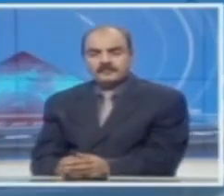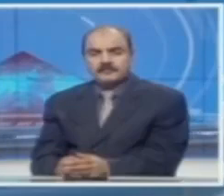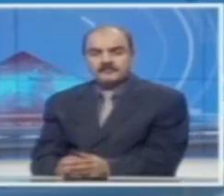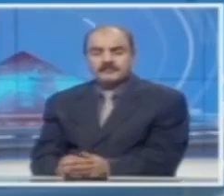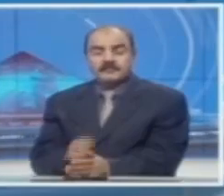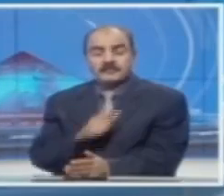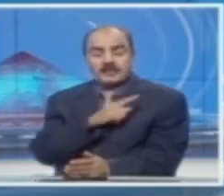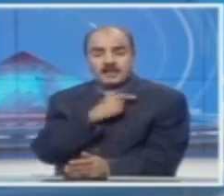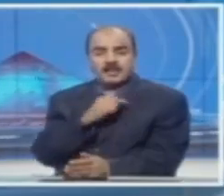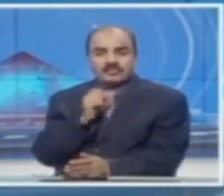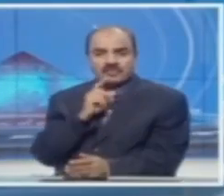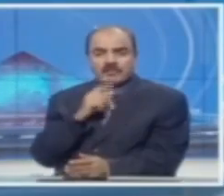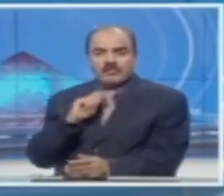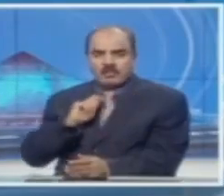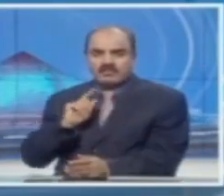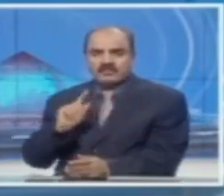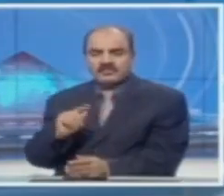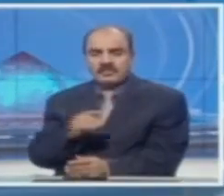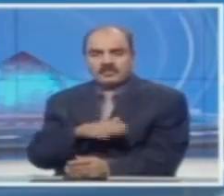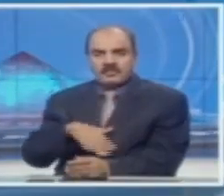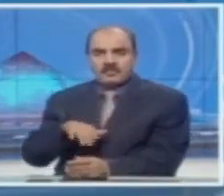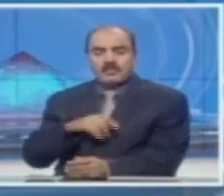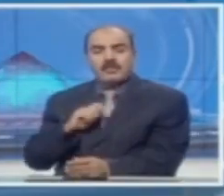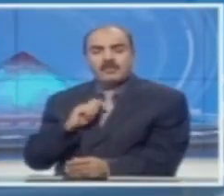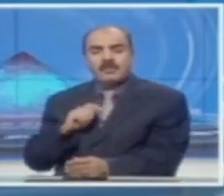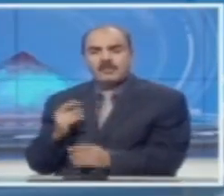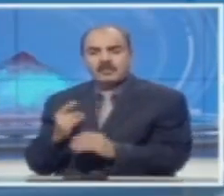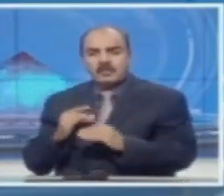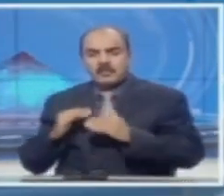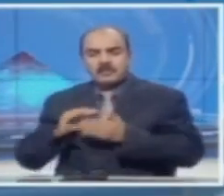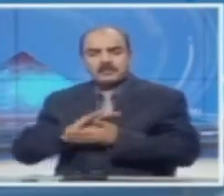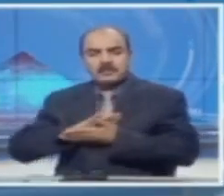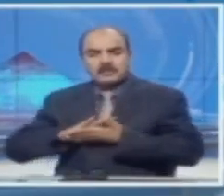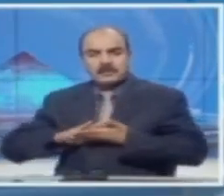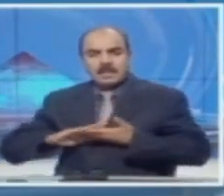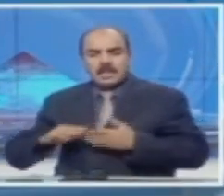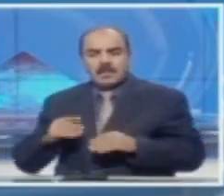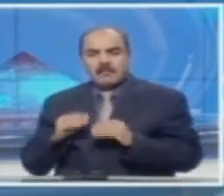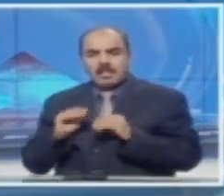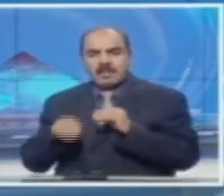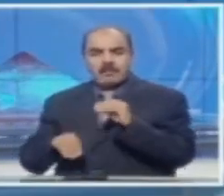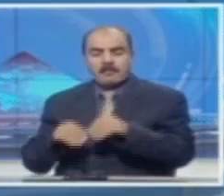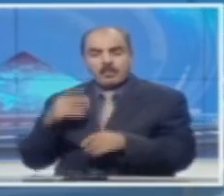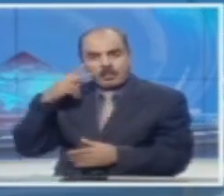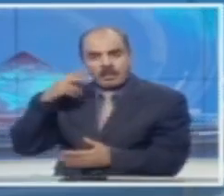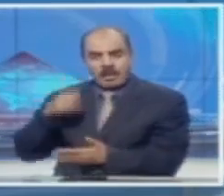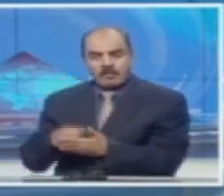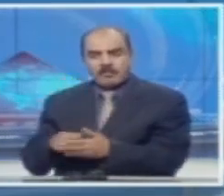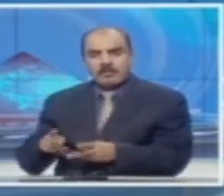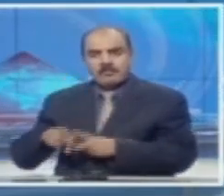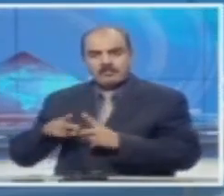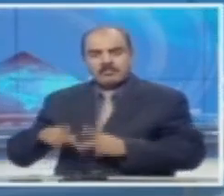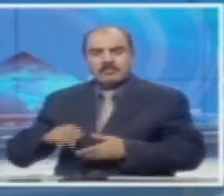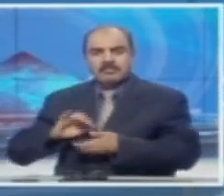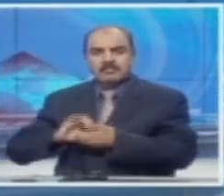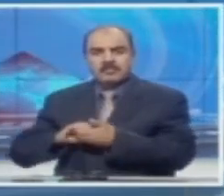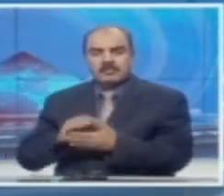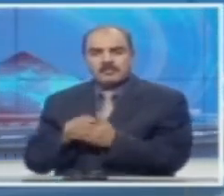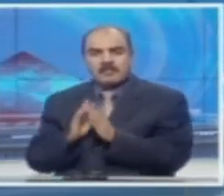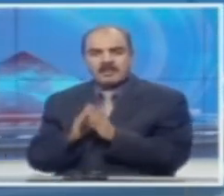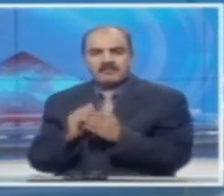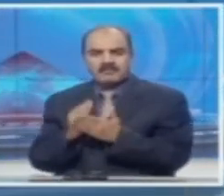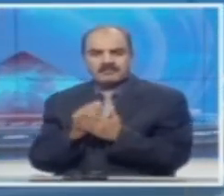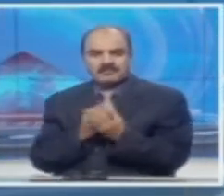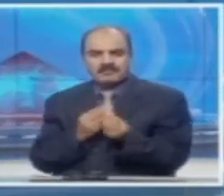كما وقع اللواء هشام أمنة وزير التنمية المحلية مع وزير الأمن والسلامة الداخلية بكوريا الجنوبية المعني بملف